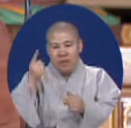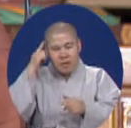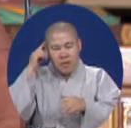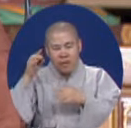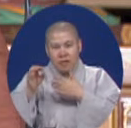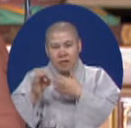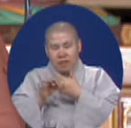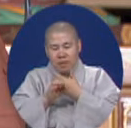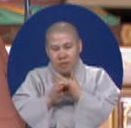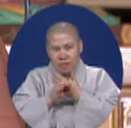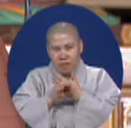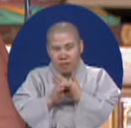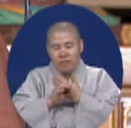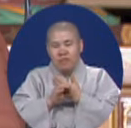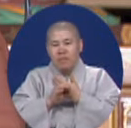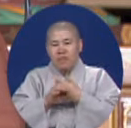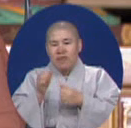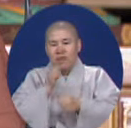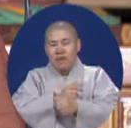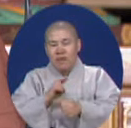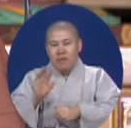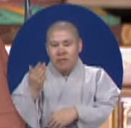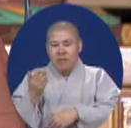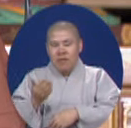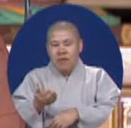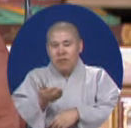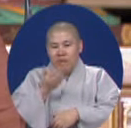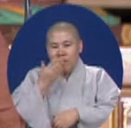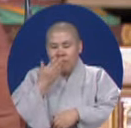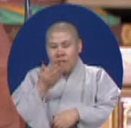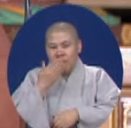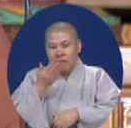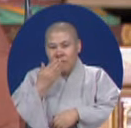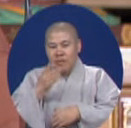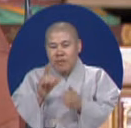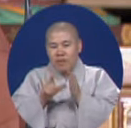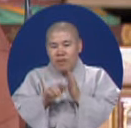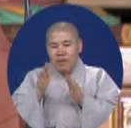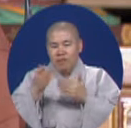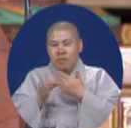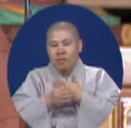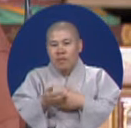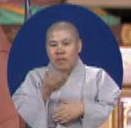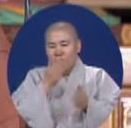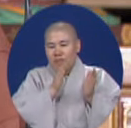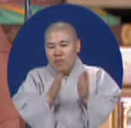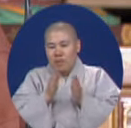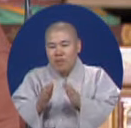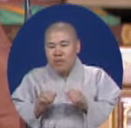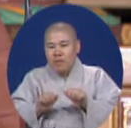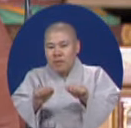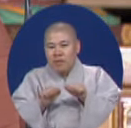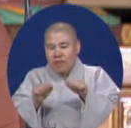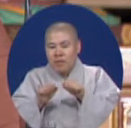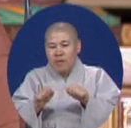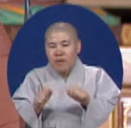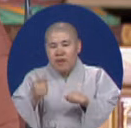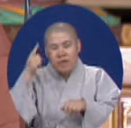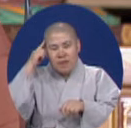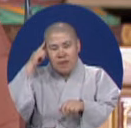안 한다. 그거 안 돼요. 예? 지금 밥 때가 됐다 생각, 밥 해야 되고요. 청소할 일이 생각나면 청소해야